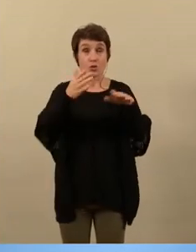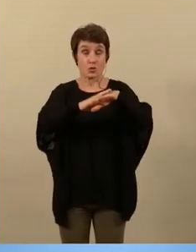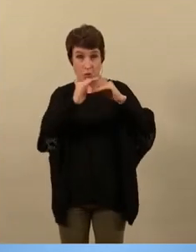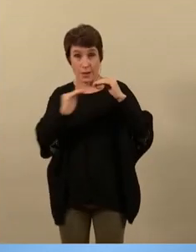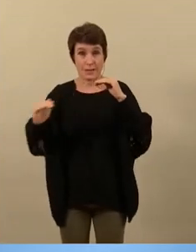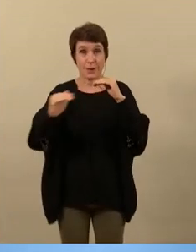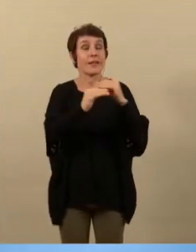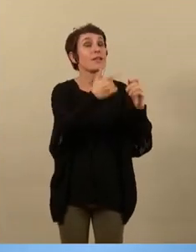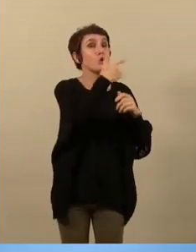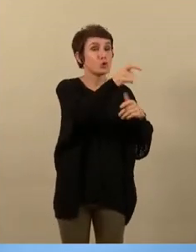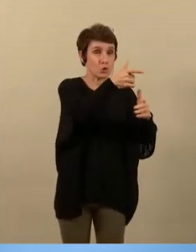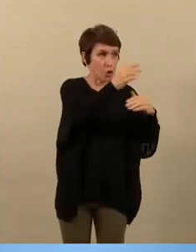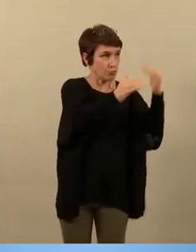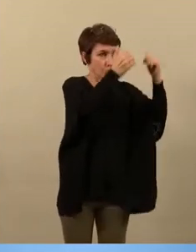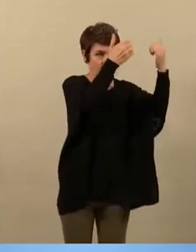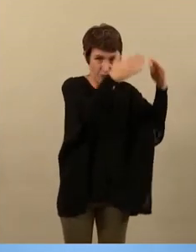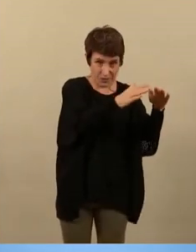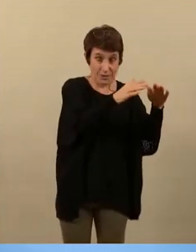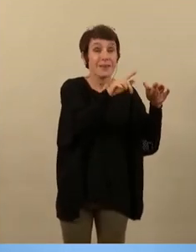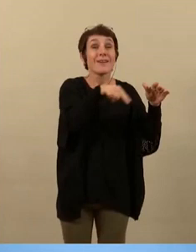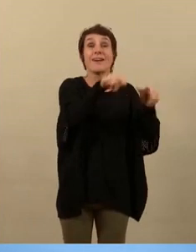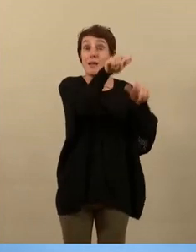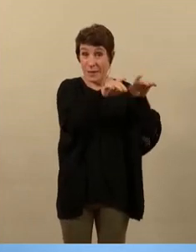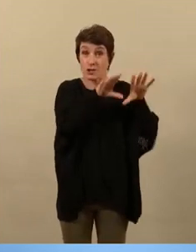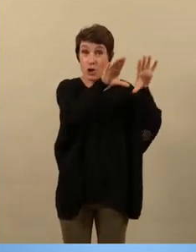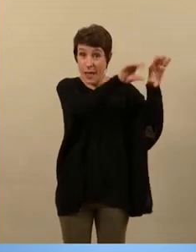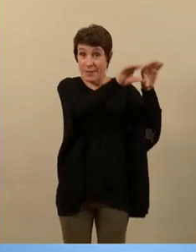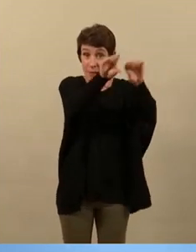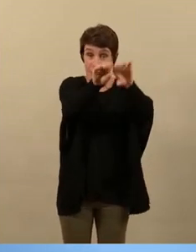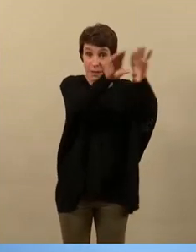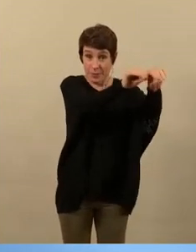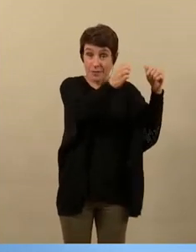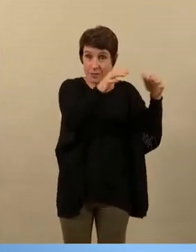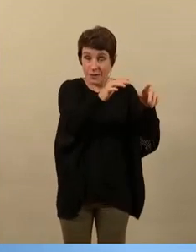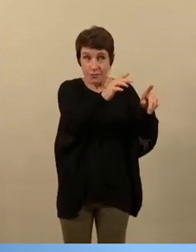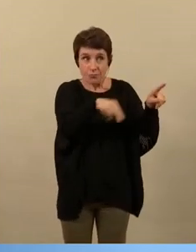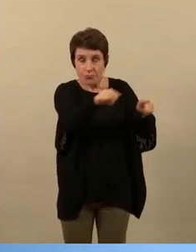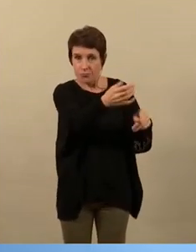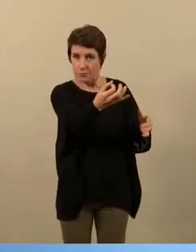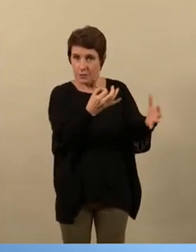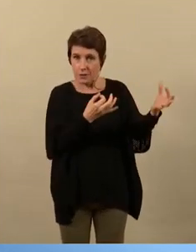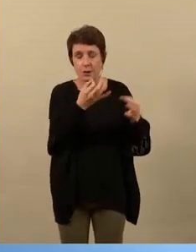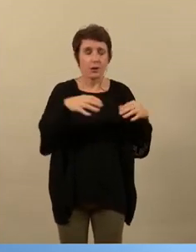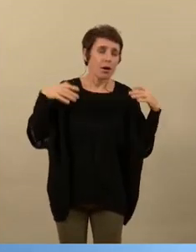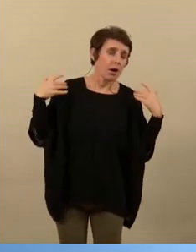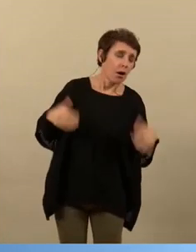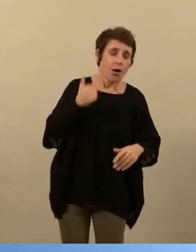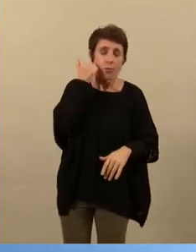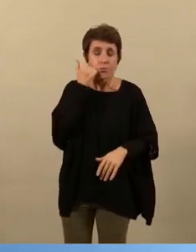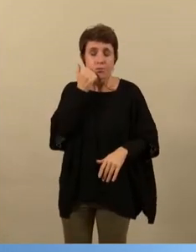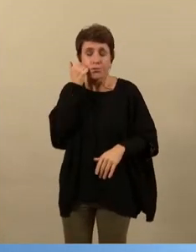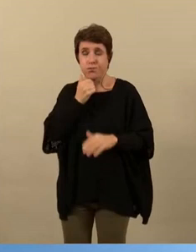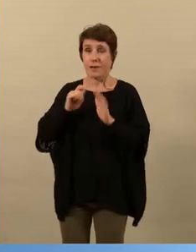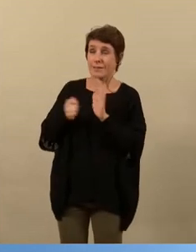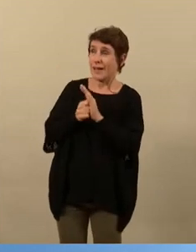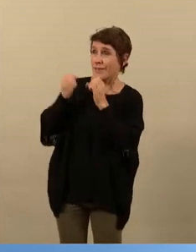été réalisés et les premiers habitants, déjà nombreux, à déplorer les nuisances à l'occasion des